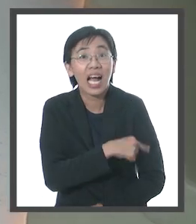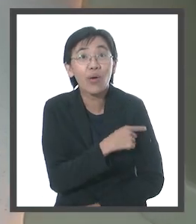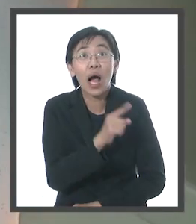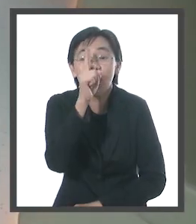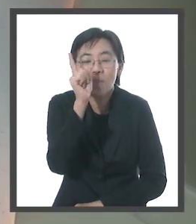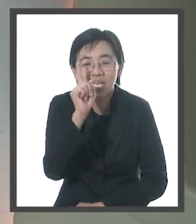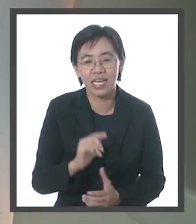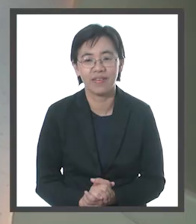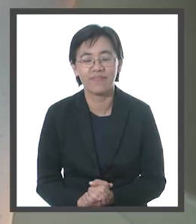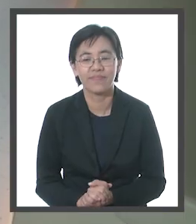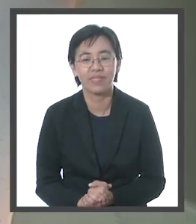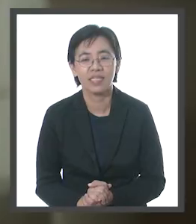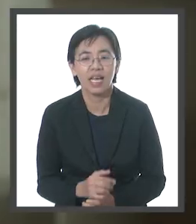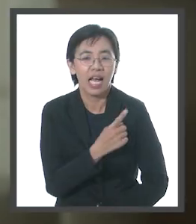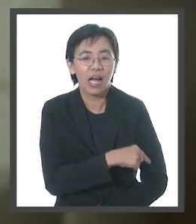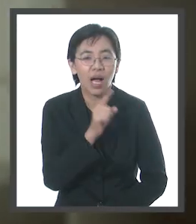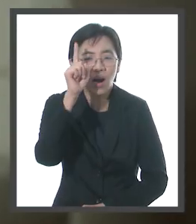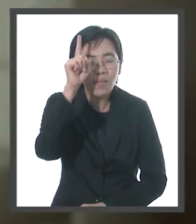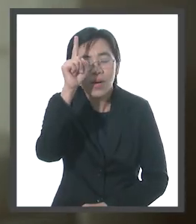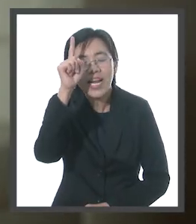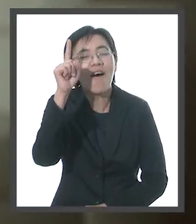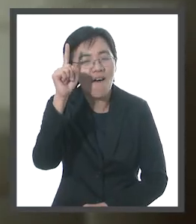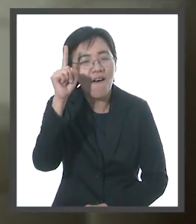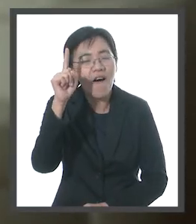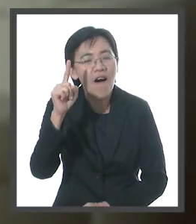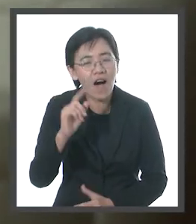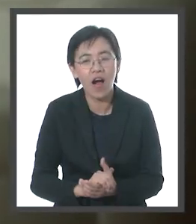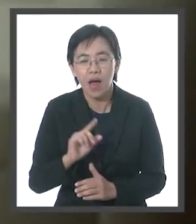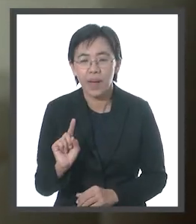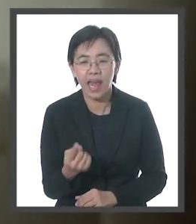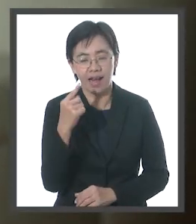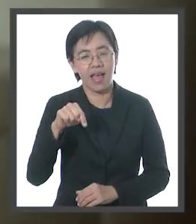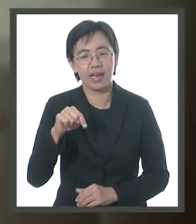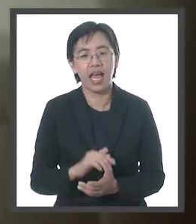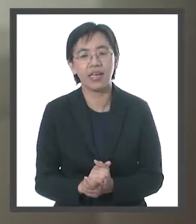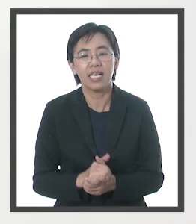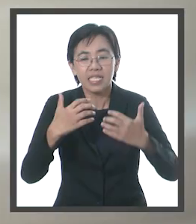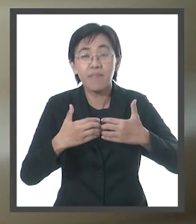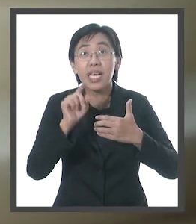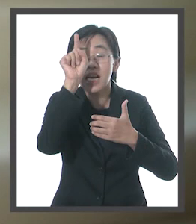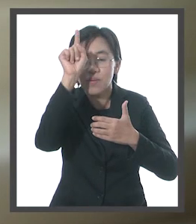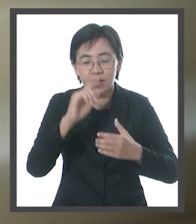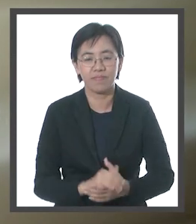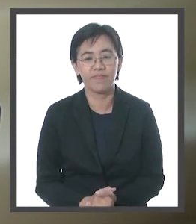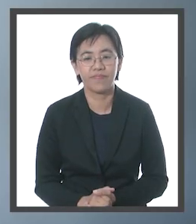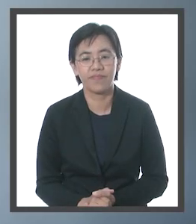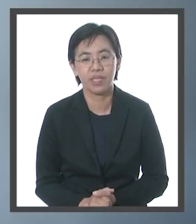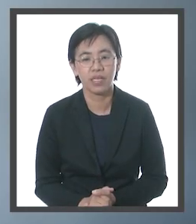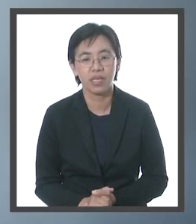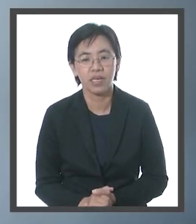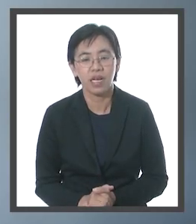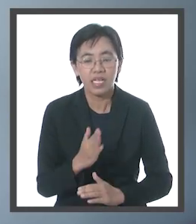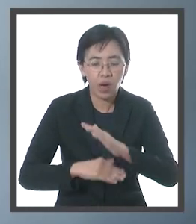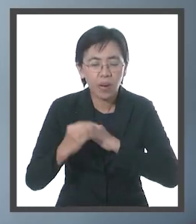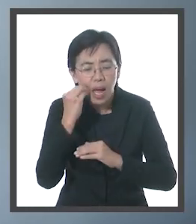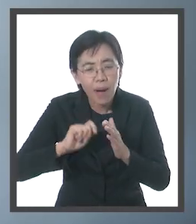าsound masking นะคะเราก็คิดว่าเราน่าจะเป็นแห่งแรกๆนะที่เราติดเครื่องนี ้ผมว่าถ้าเป็นคนที่อยากจะซ่อมแซมบ้